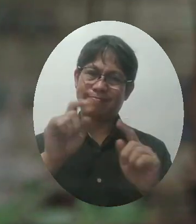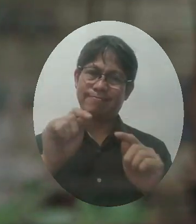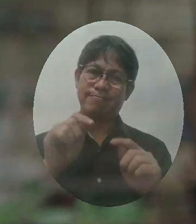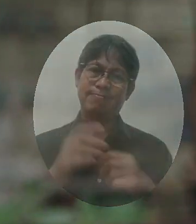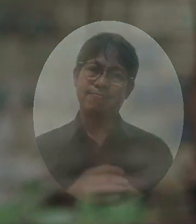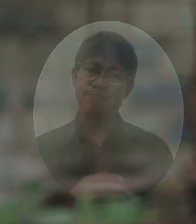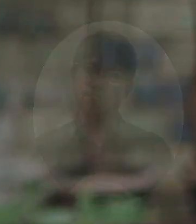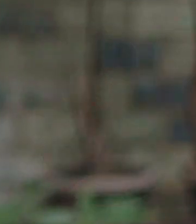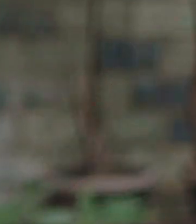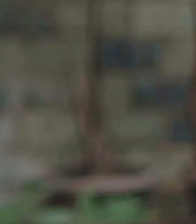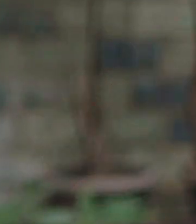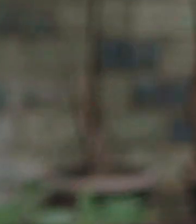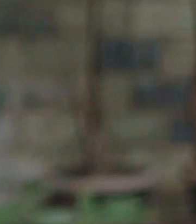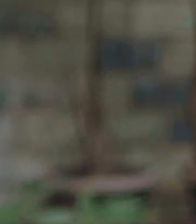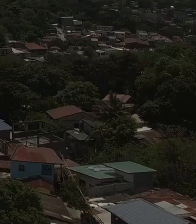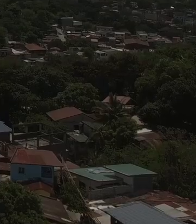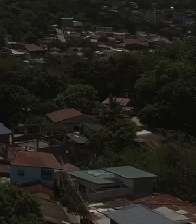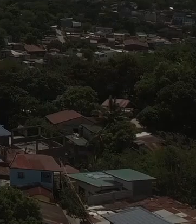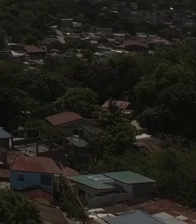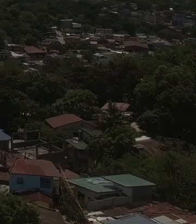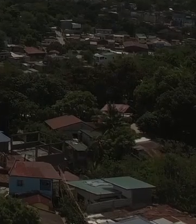Magkita tayo sa Sabado.